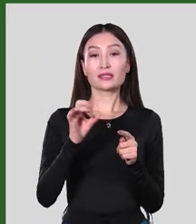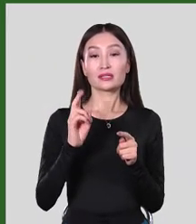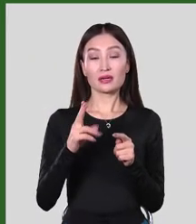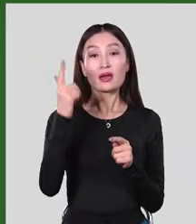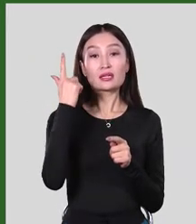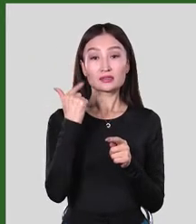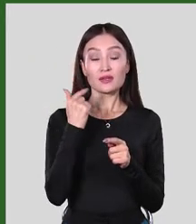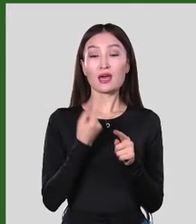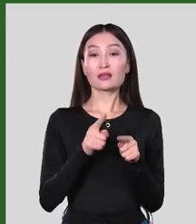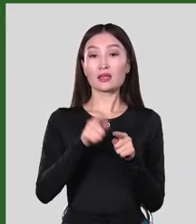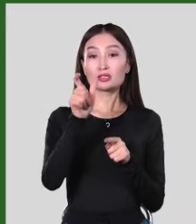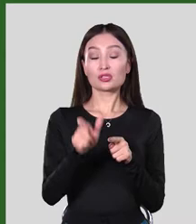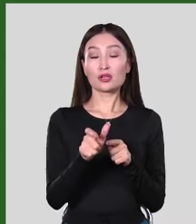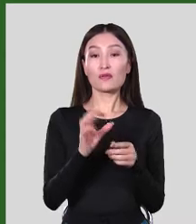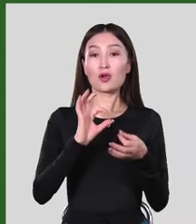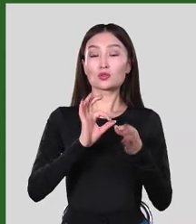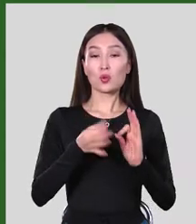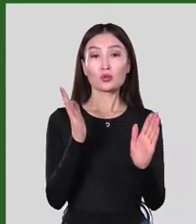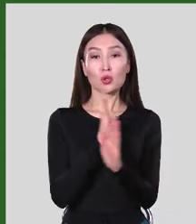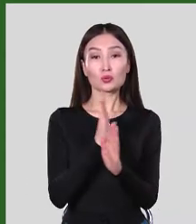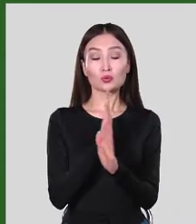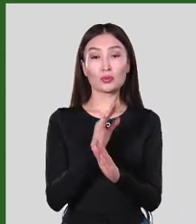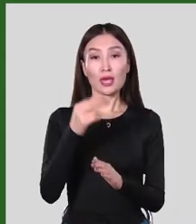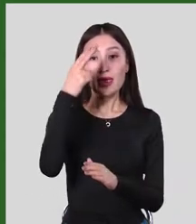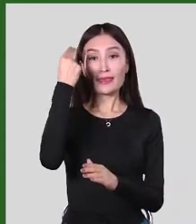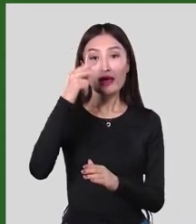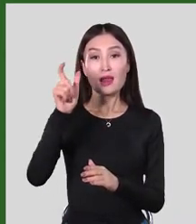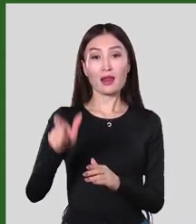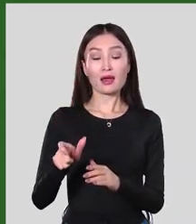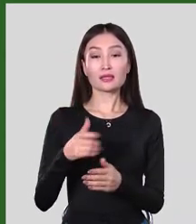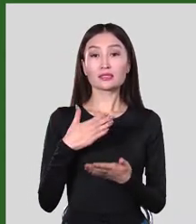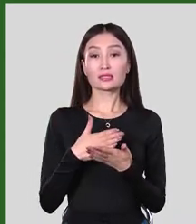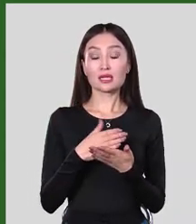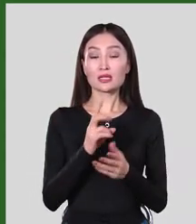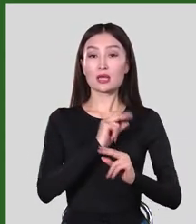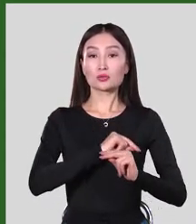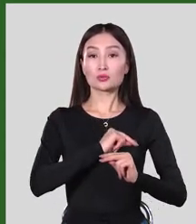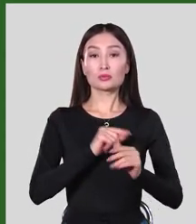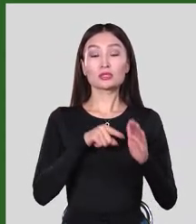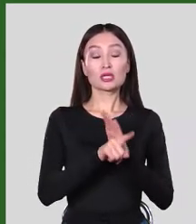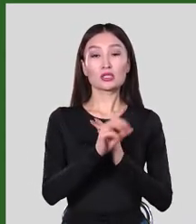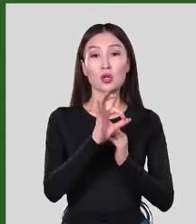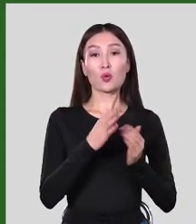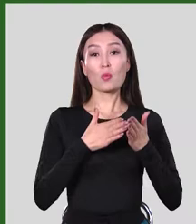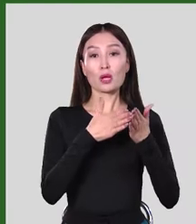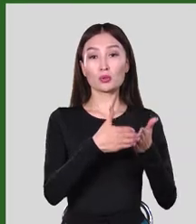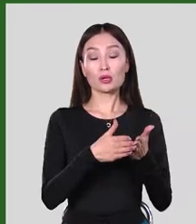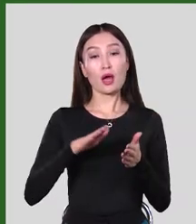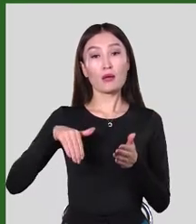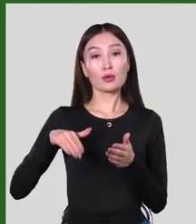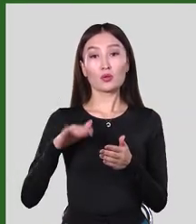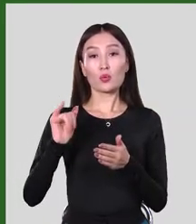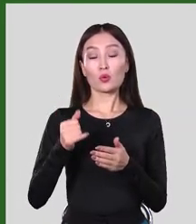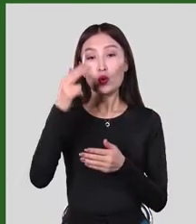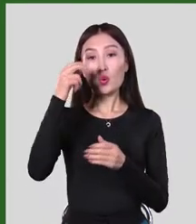известен. Это человек сложной судьбы, итальянец, состоявший на службе сначала у португальского, а потом